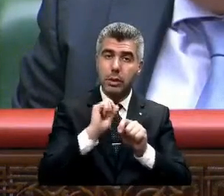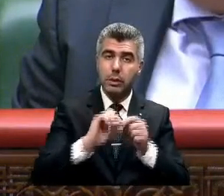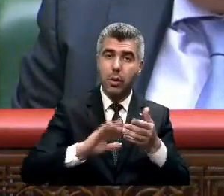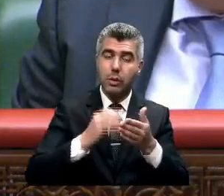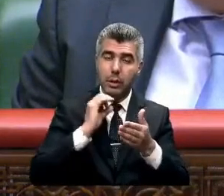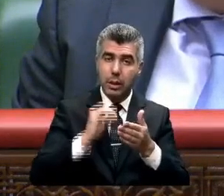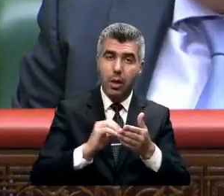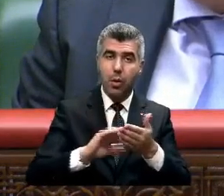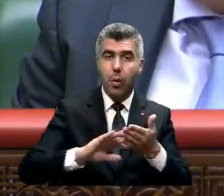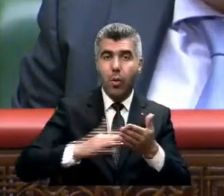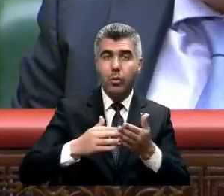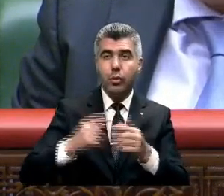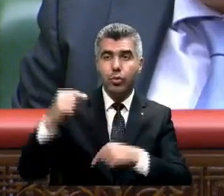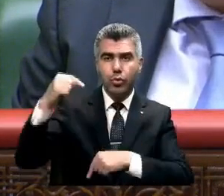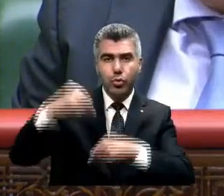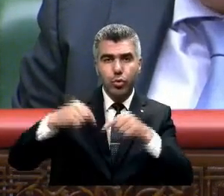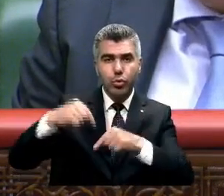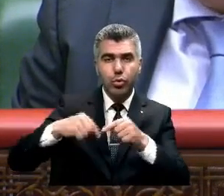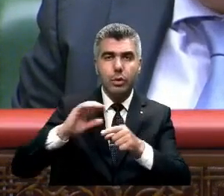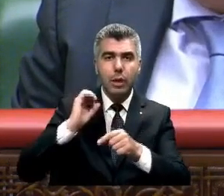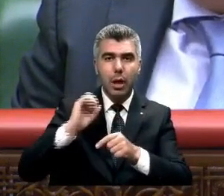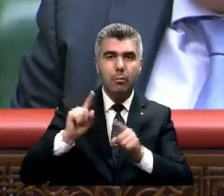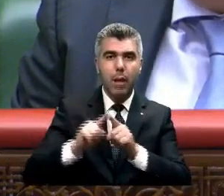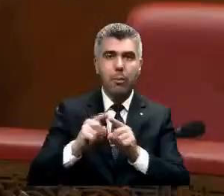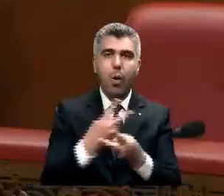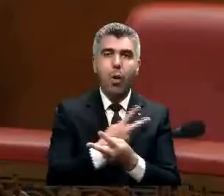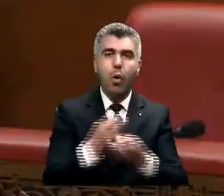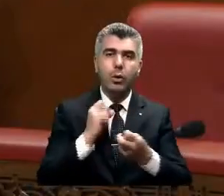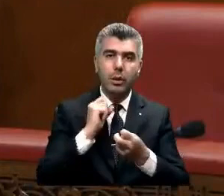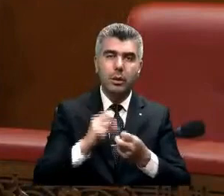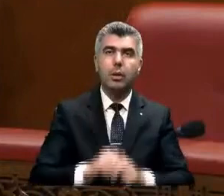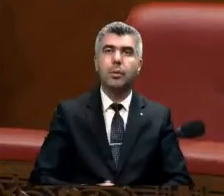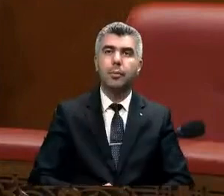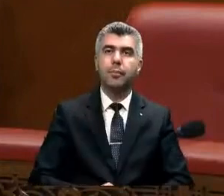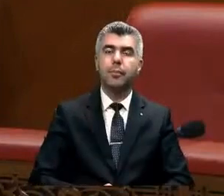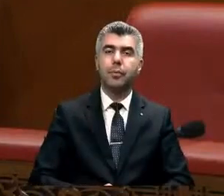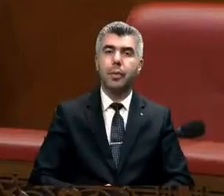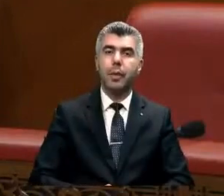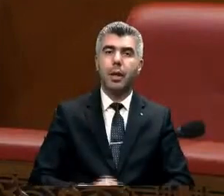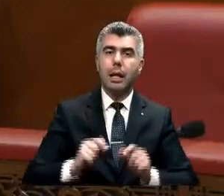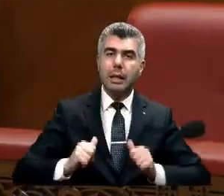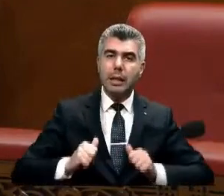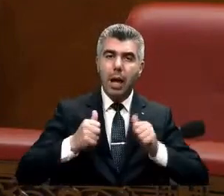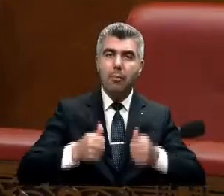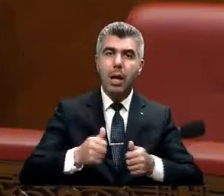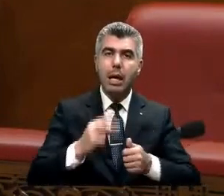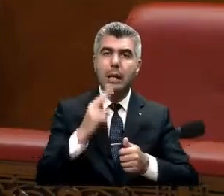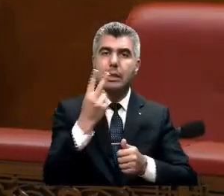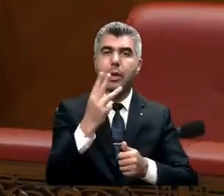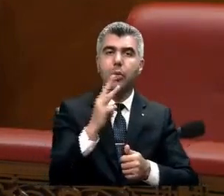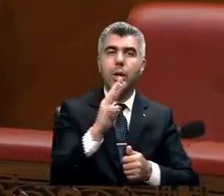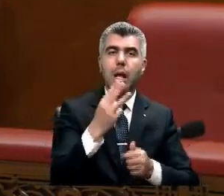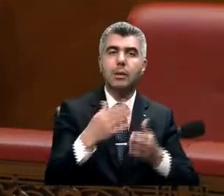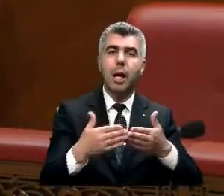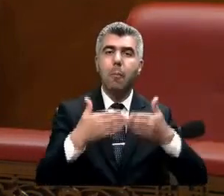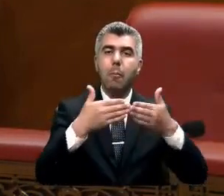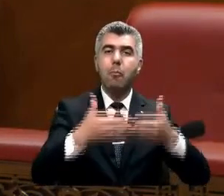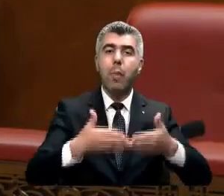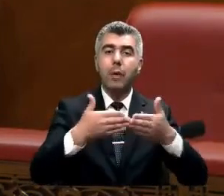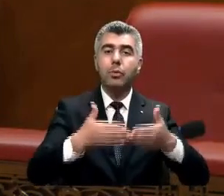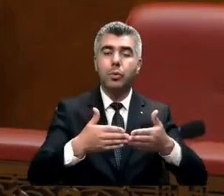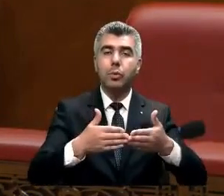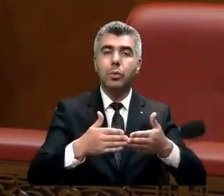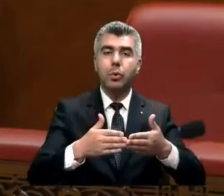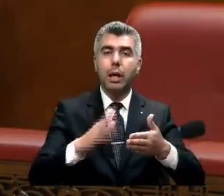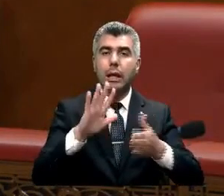استيعابية تستجب للتدفقات المنتظرة خلال فترة الذروة. تم تعبئة 32 سفينة لتشغيلها على 12 خط